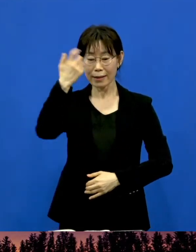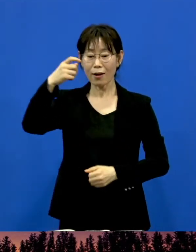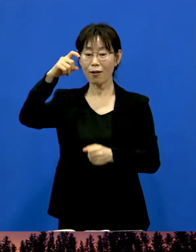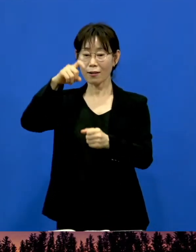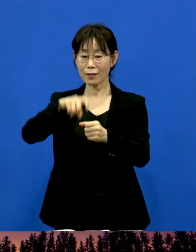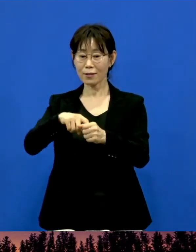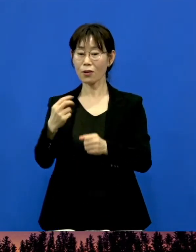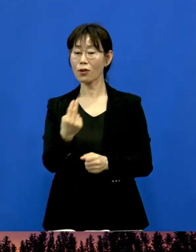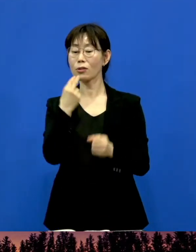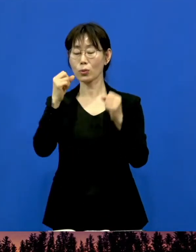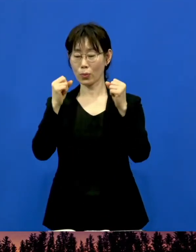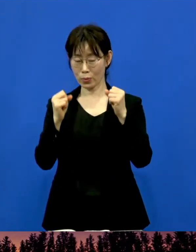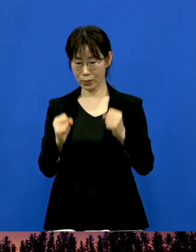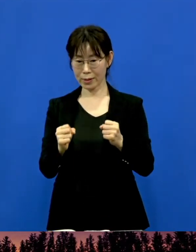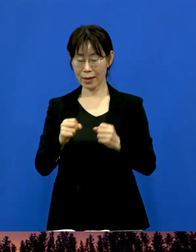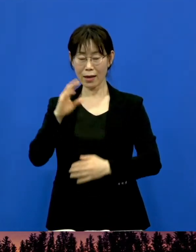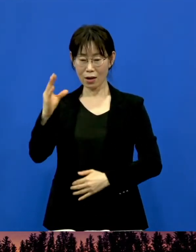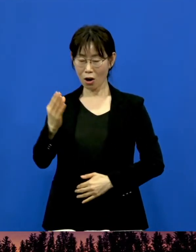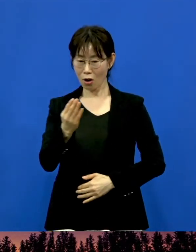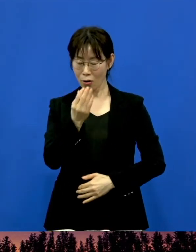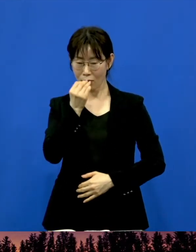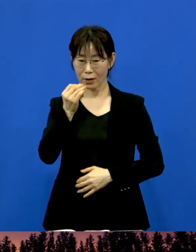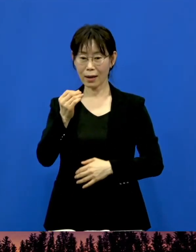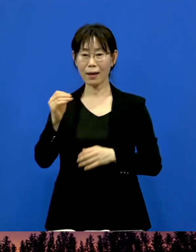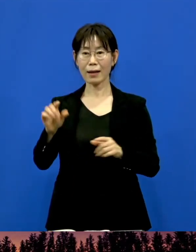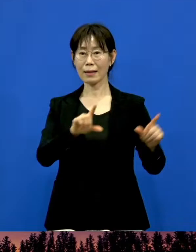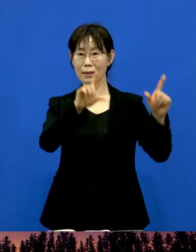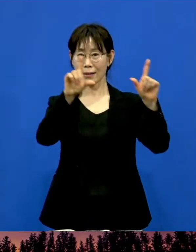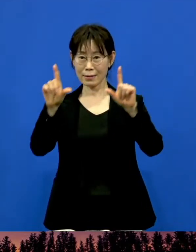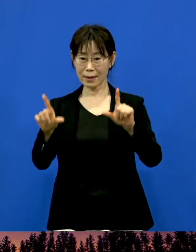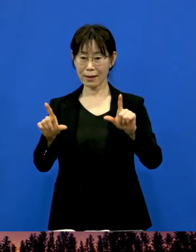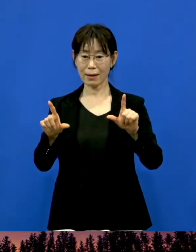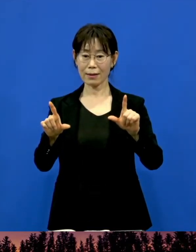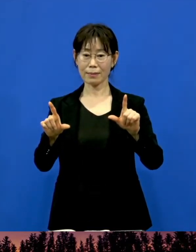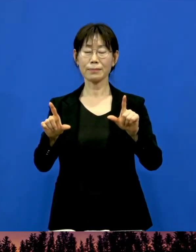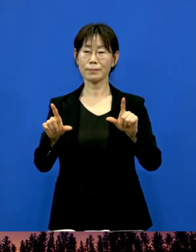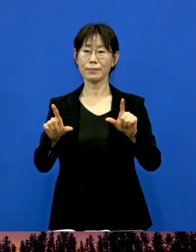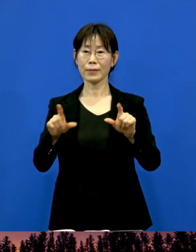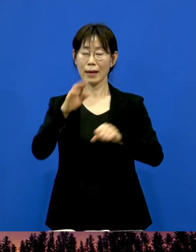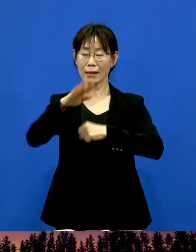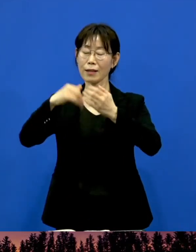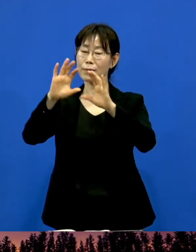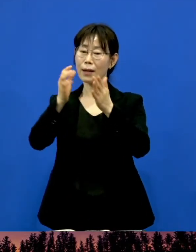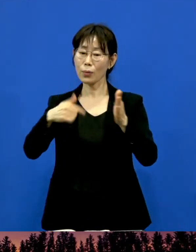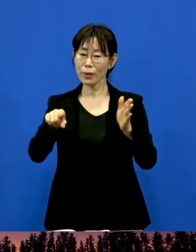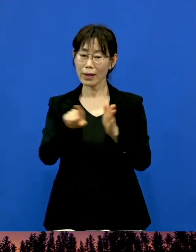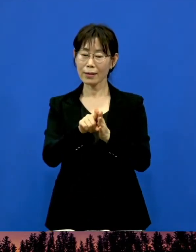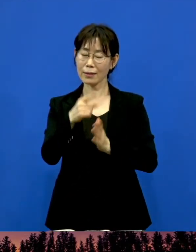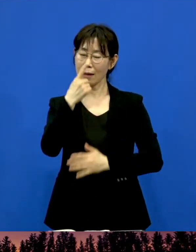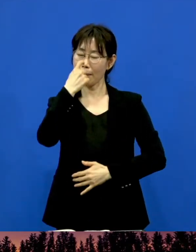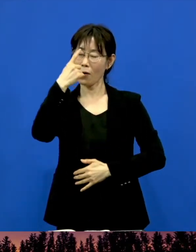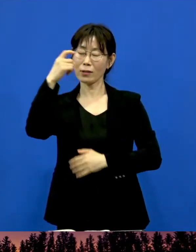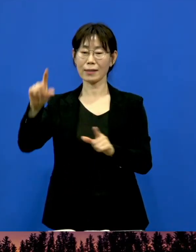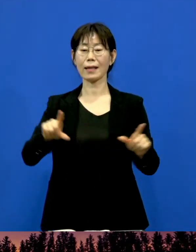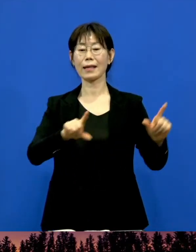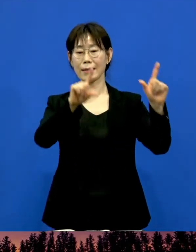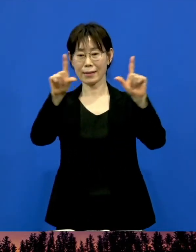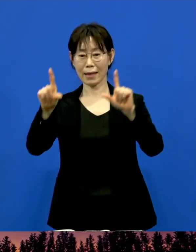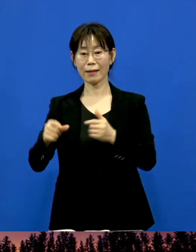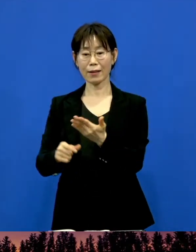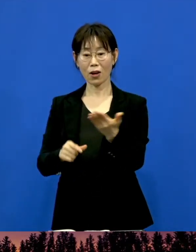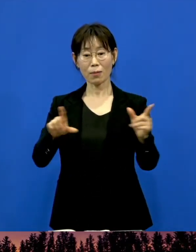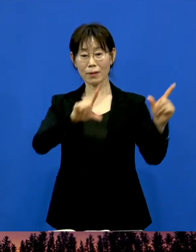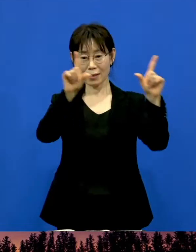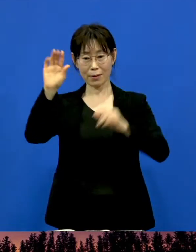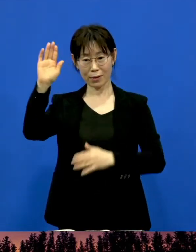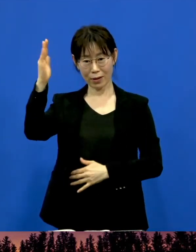이 몸으로 거룩한 몸으로 하나님의 나라를 위해서 멋지게 올려드리는 여러분들의